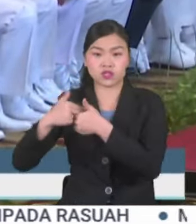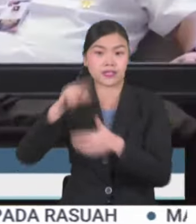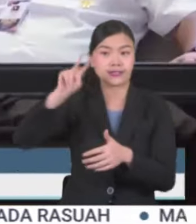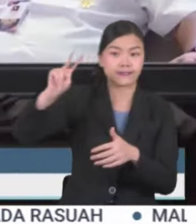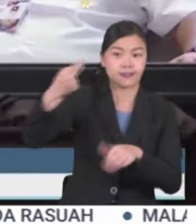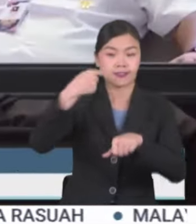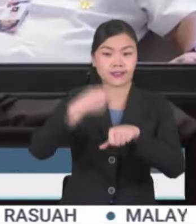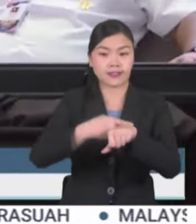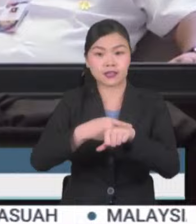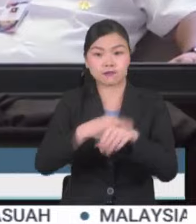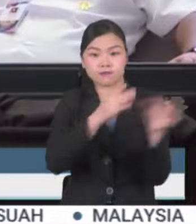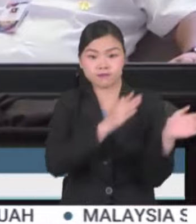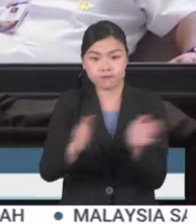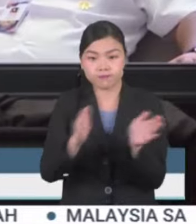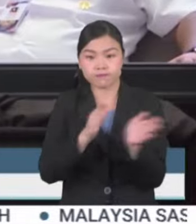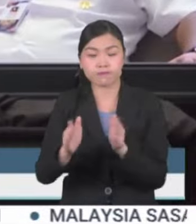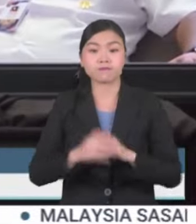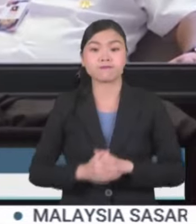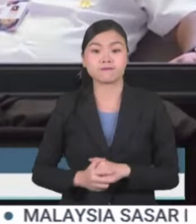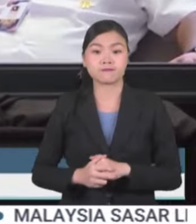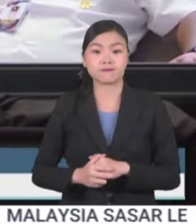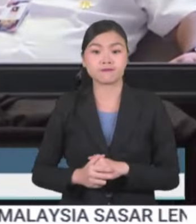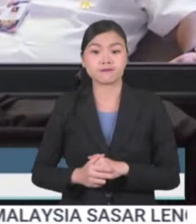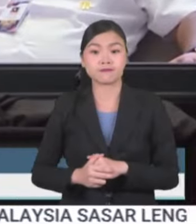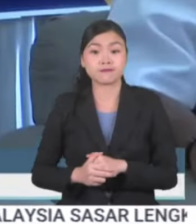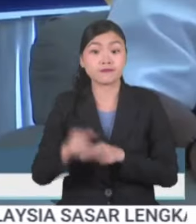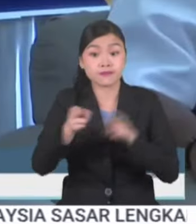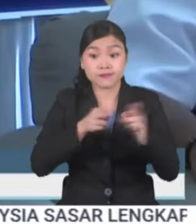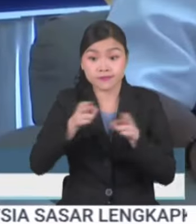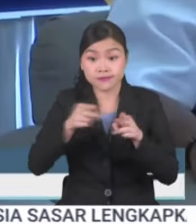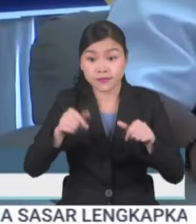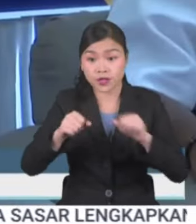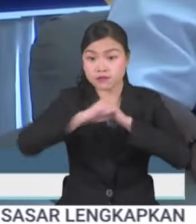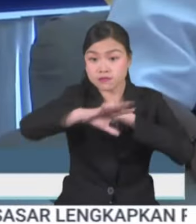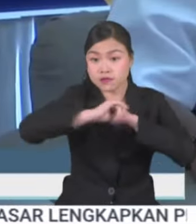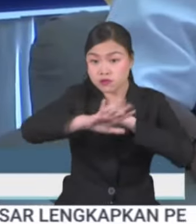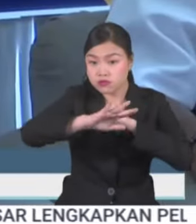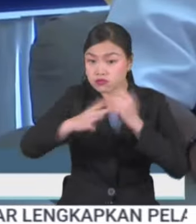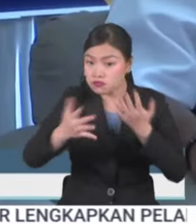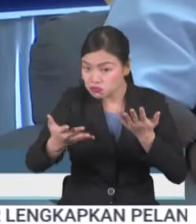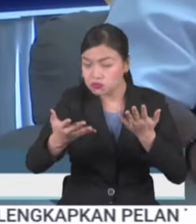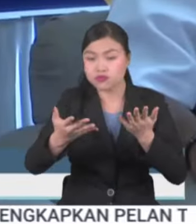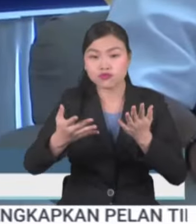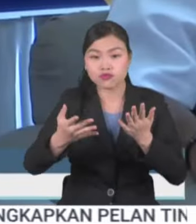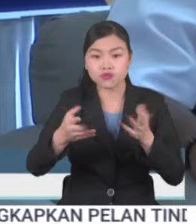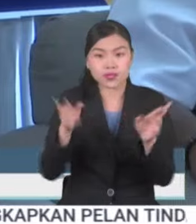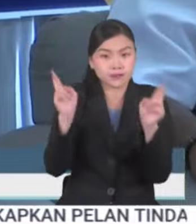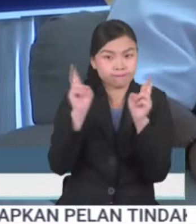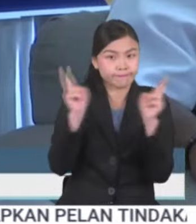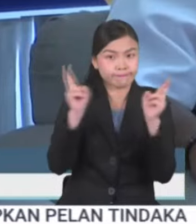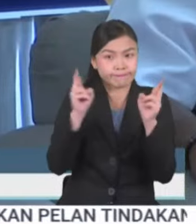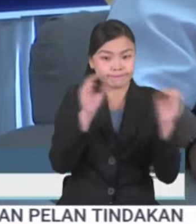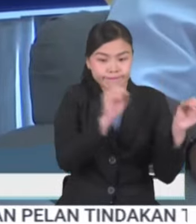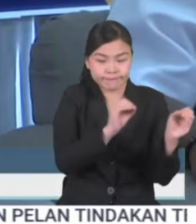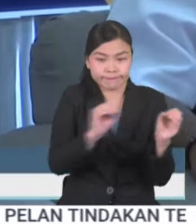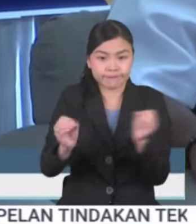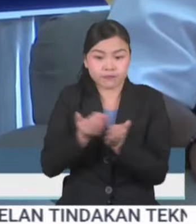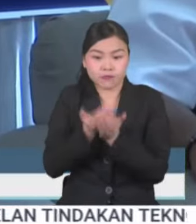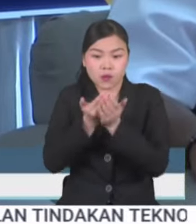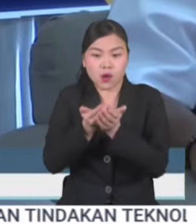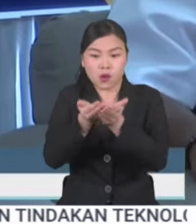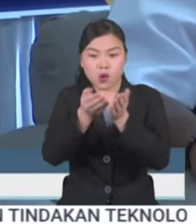markas angkatan kapal selam usaha ini turut mempromosikan kesediaan pengoperasian kapal selam serta